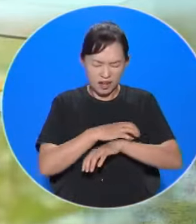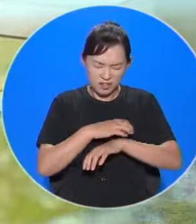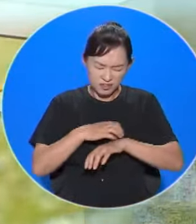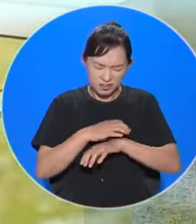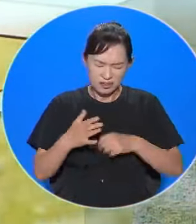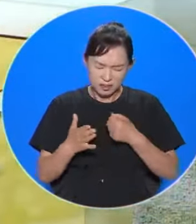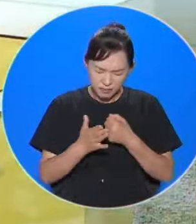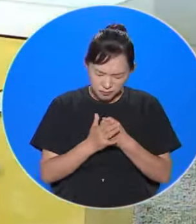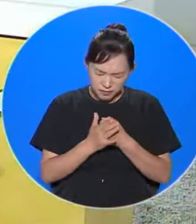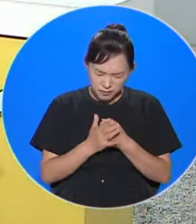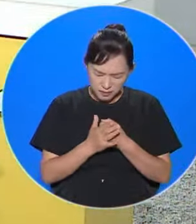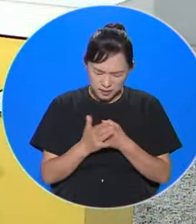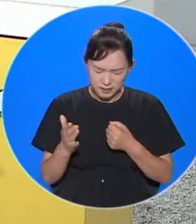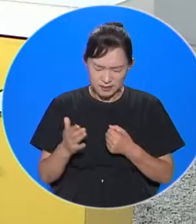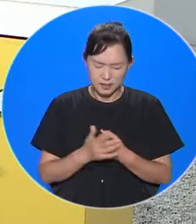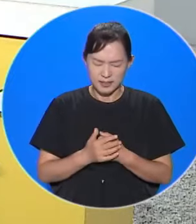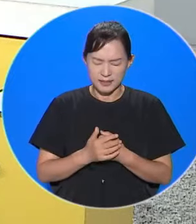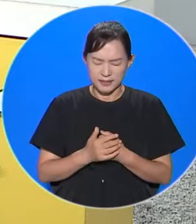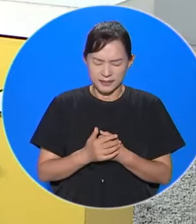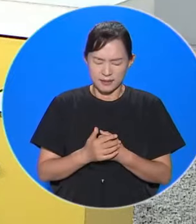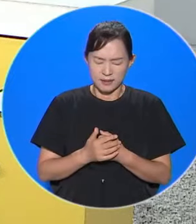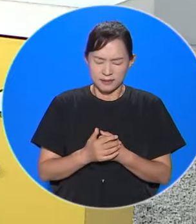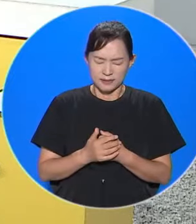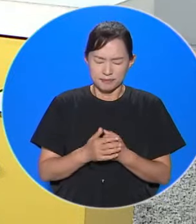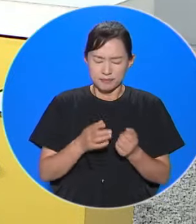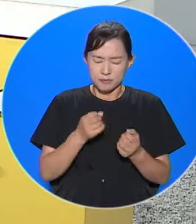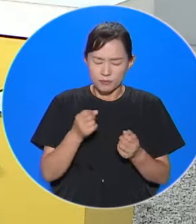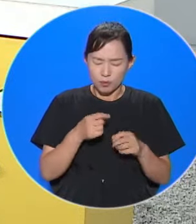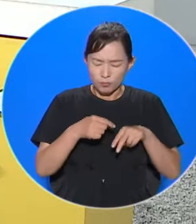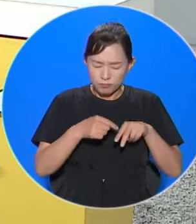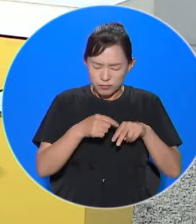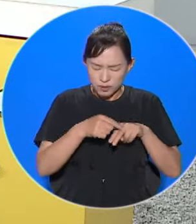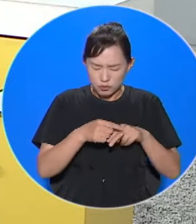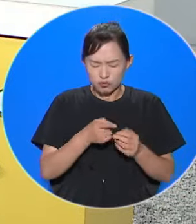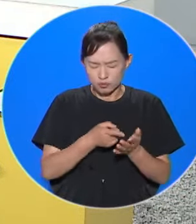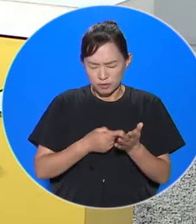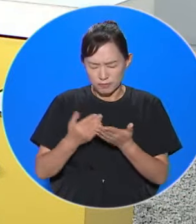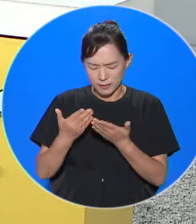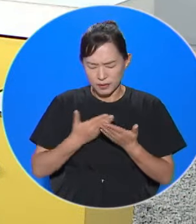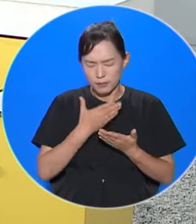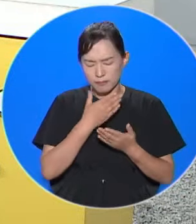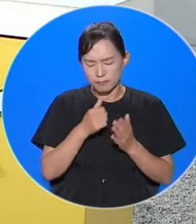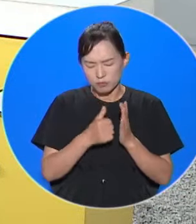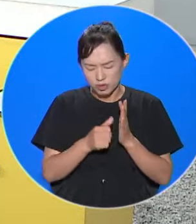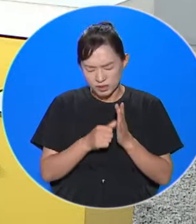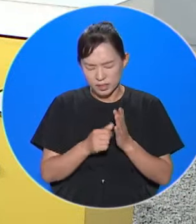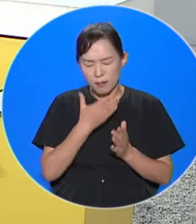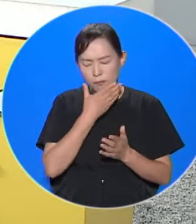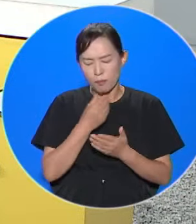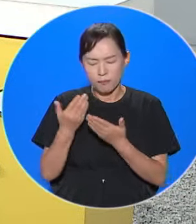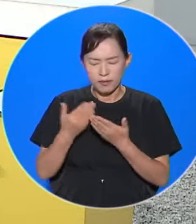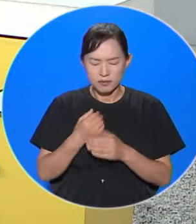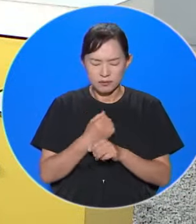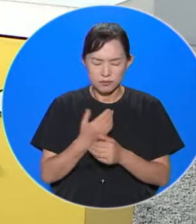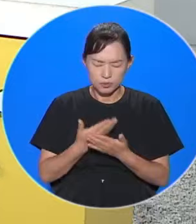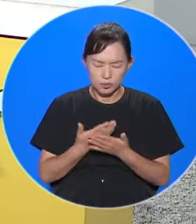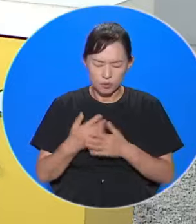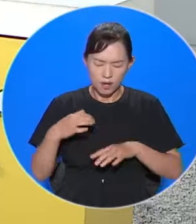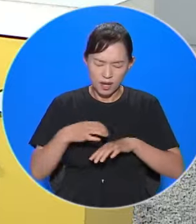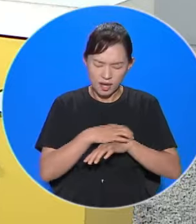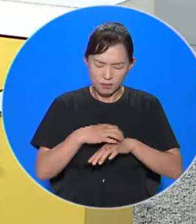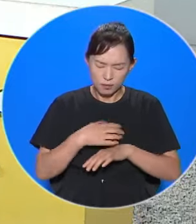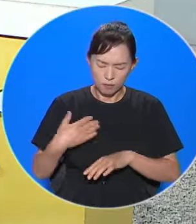그 무릎 가운데 안수하여 주시고 하나님 아버지 수술을 받을 수 있는 또한 물질적인 복도 허락하여 주시옵소서. 아멘. 또 하나님 알러지